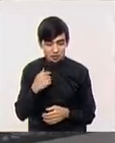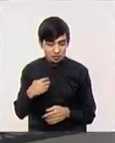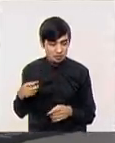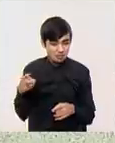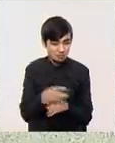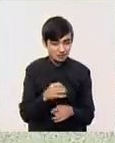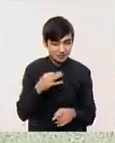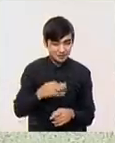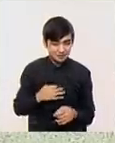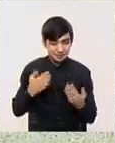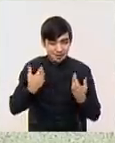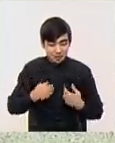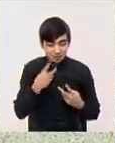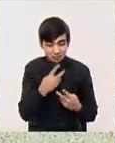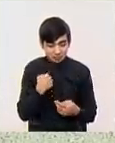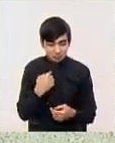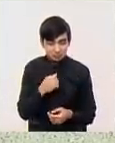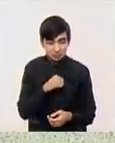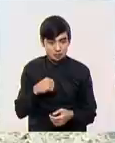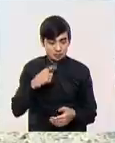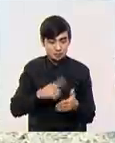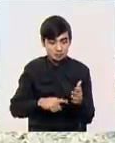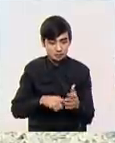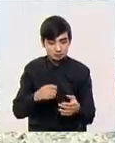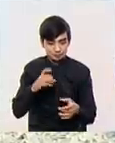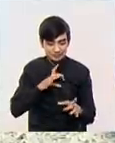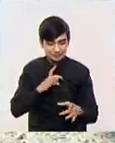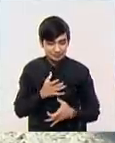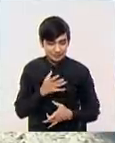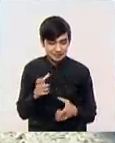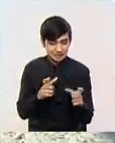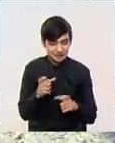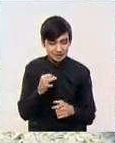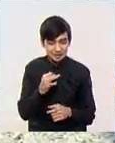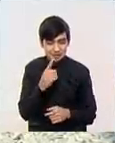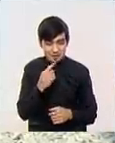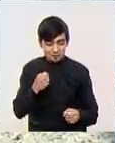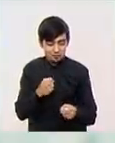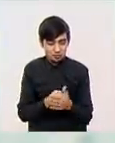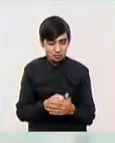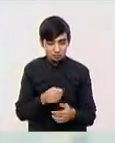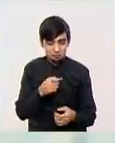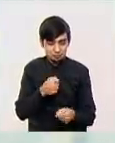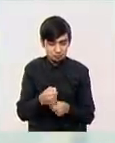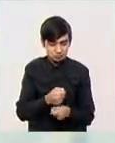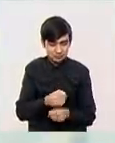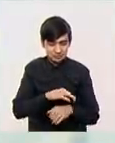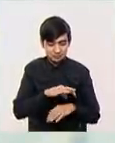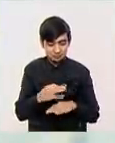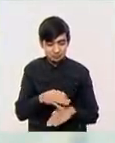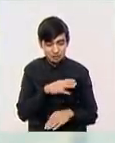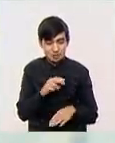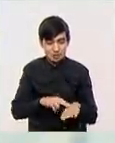денесін көрген ол өз көзіне өзі сенбепті. Нұрболаттың үсті-басы қатты көгеріп, кей жерінен қан шыққанша сабап тастаған дейді. Марқұмның әкесі